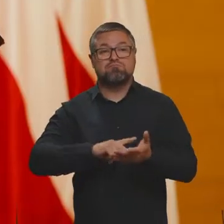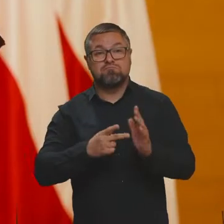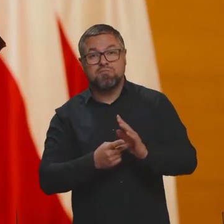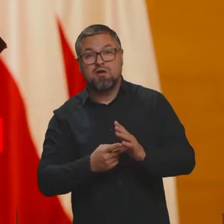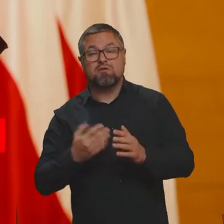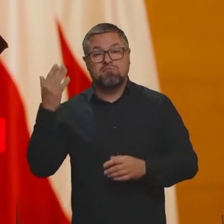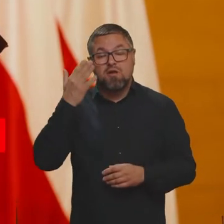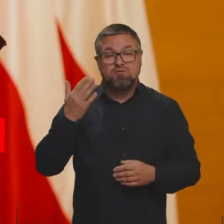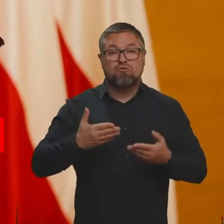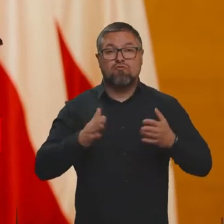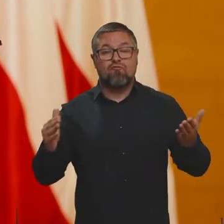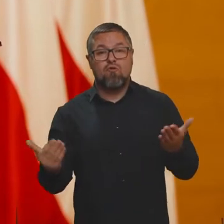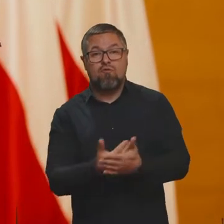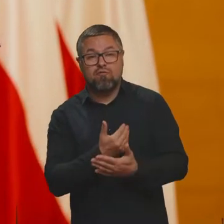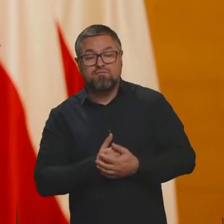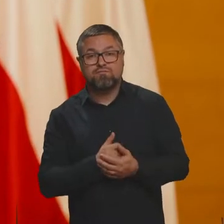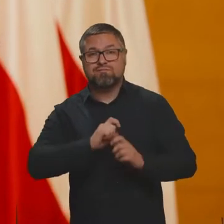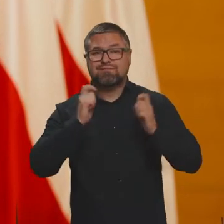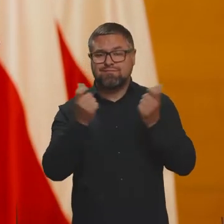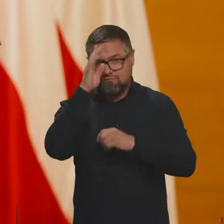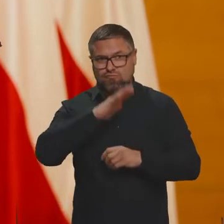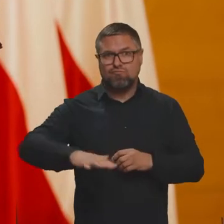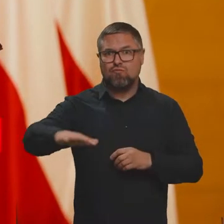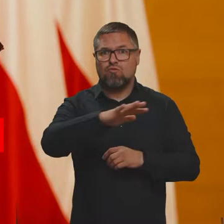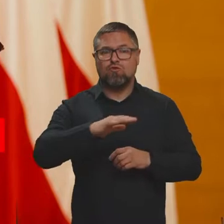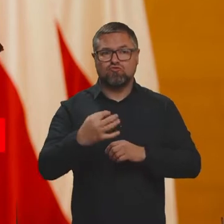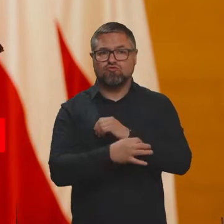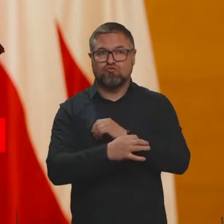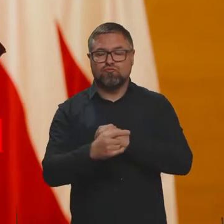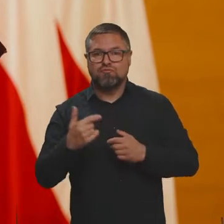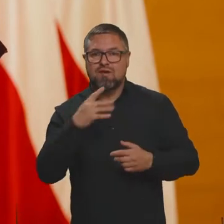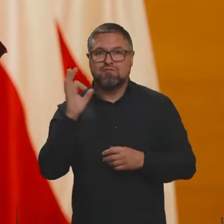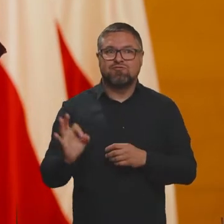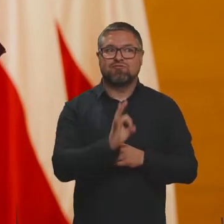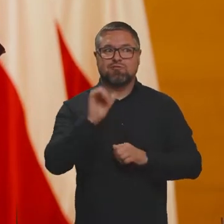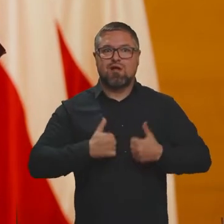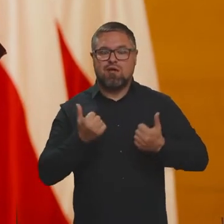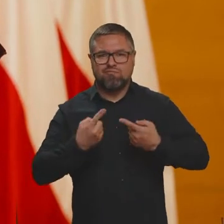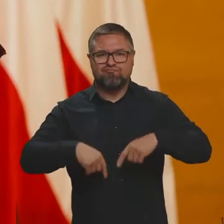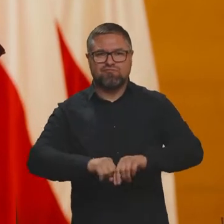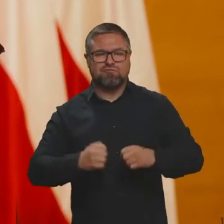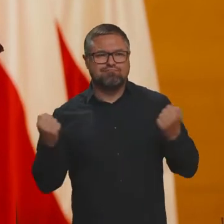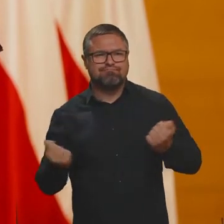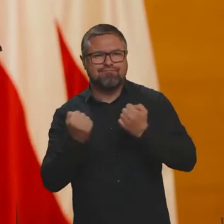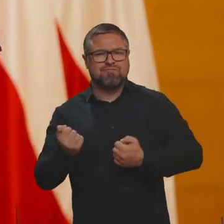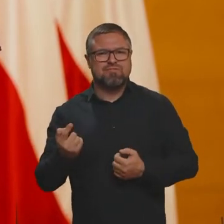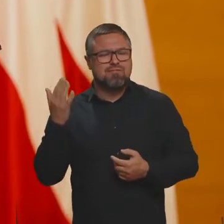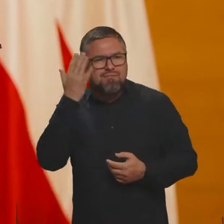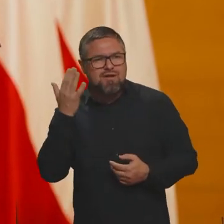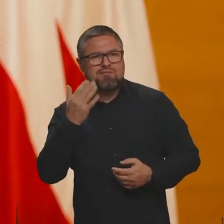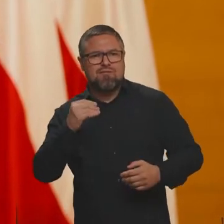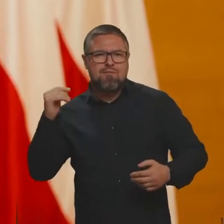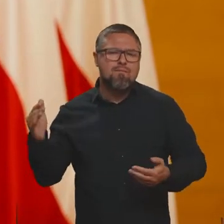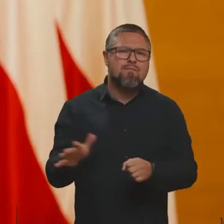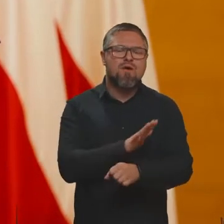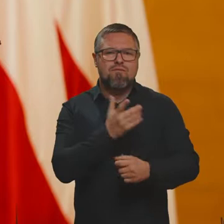nowego otwarcia. Cała społeczność uczelni staje przed szansą, aby spełniać ambicje i marzenia oraz w pełni wykorzystać